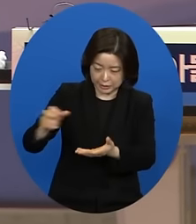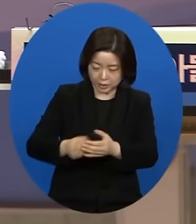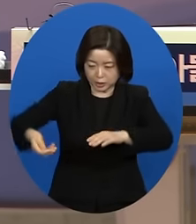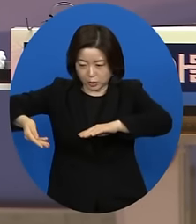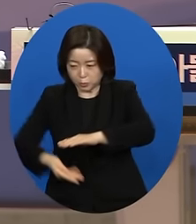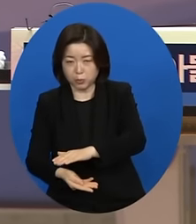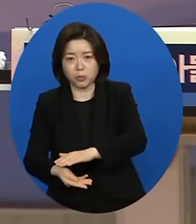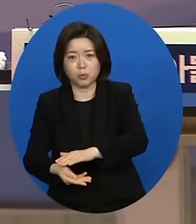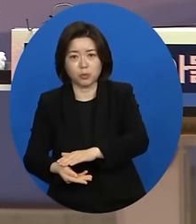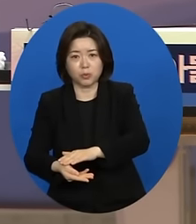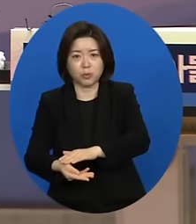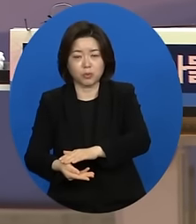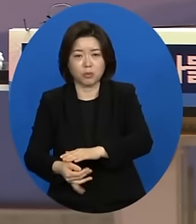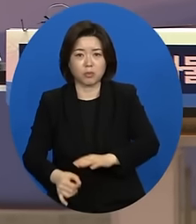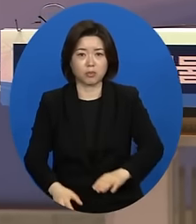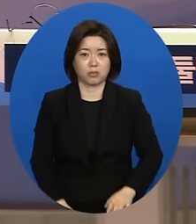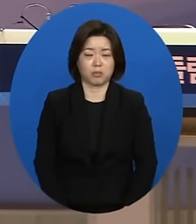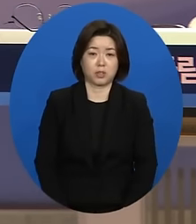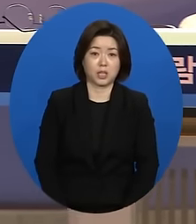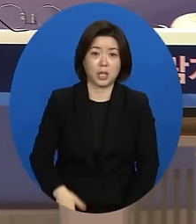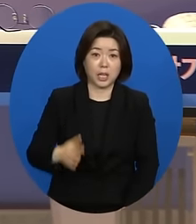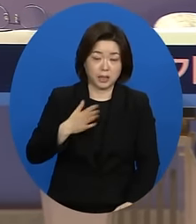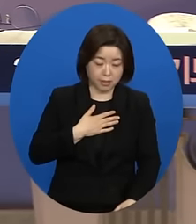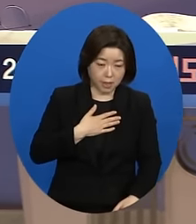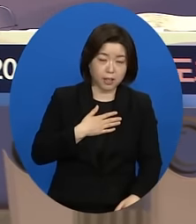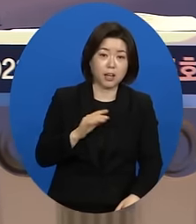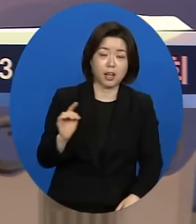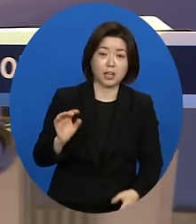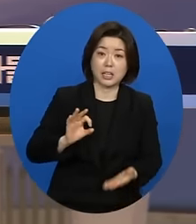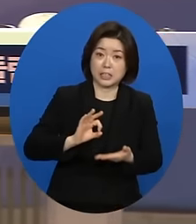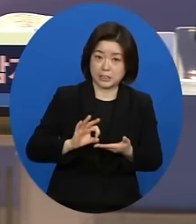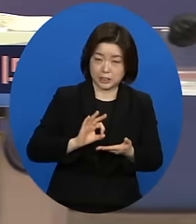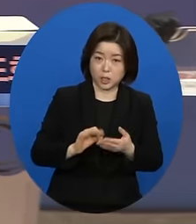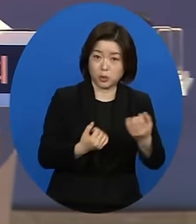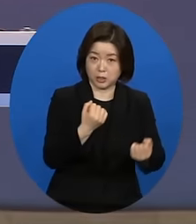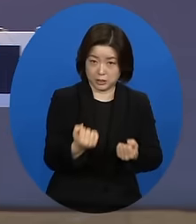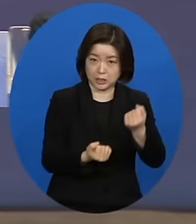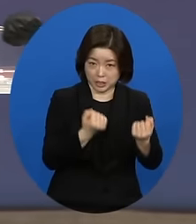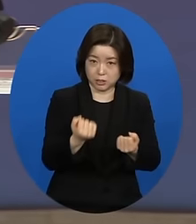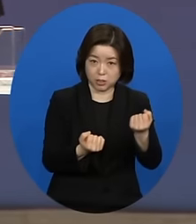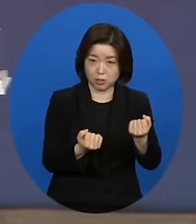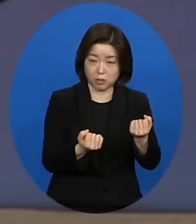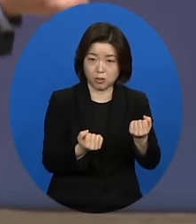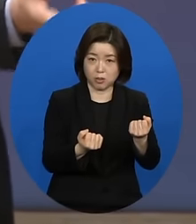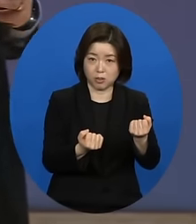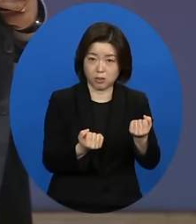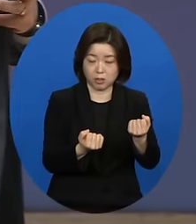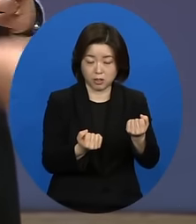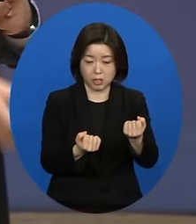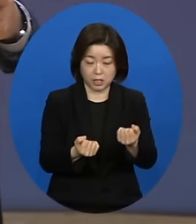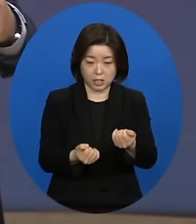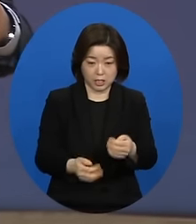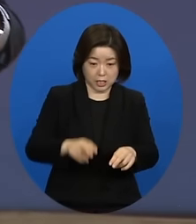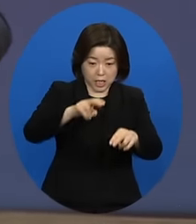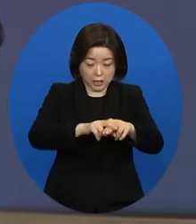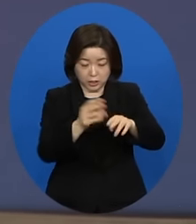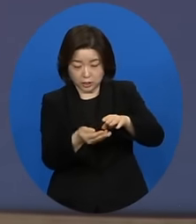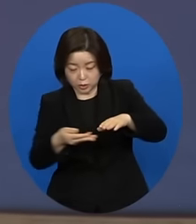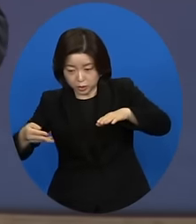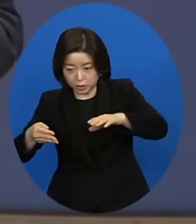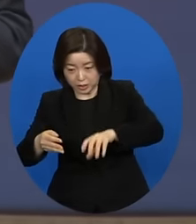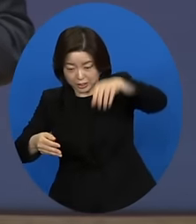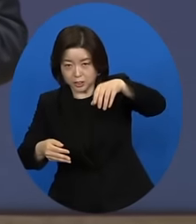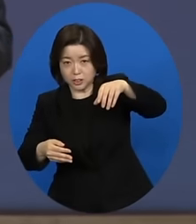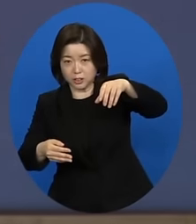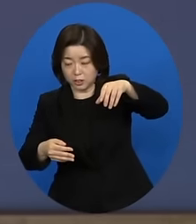집어넣지를 않나. 제가 썼던 자전거는 자전거에 안장을 떼고 거기다 성경을